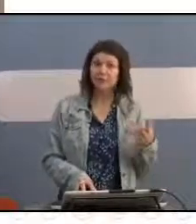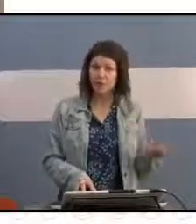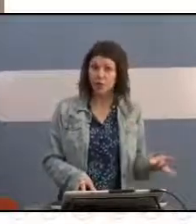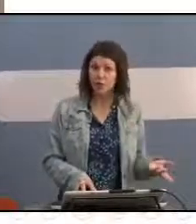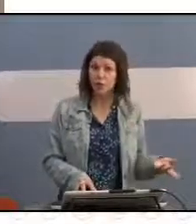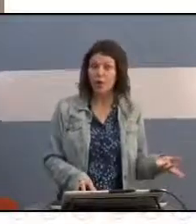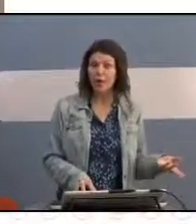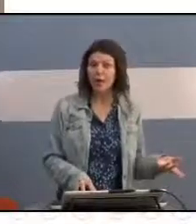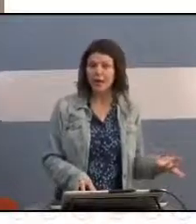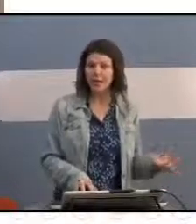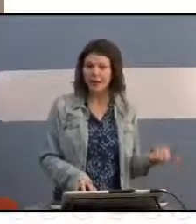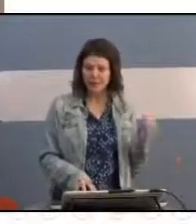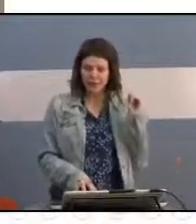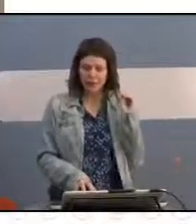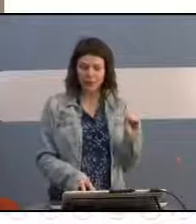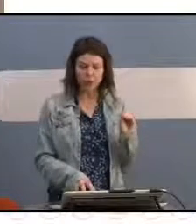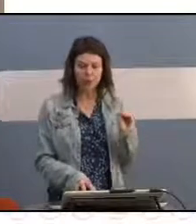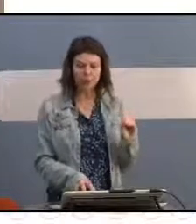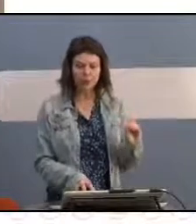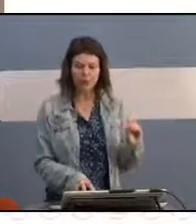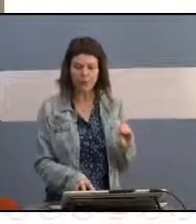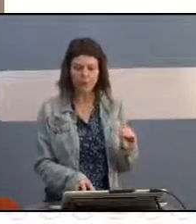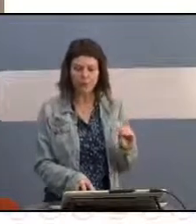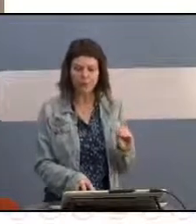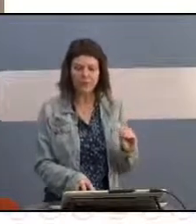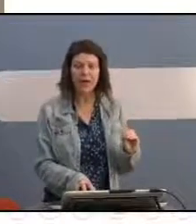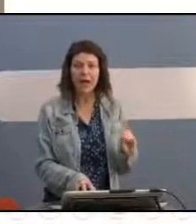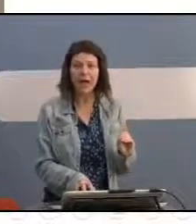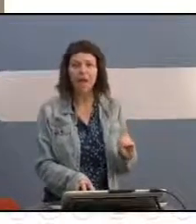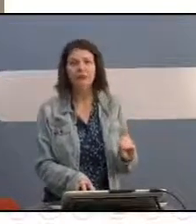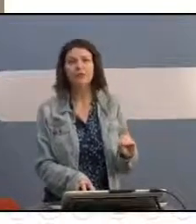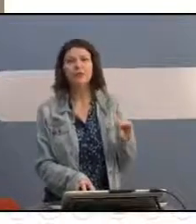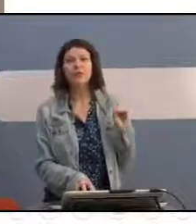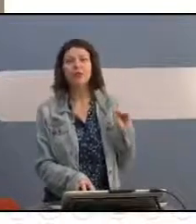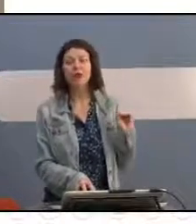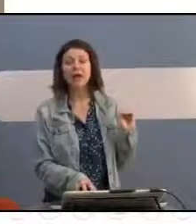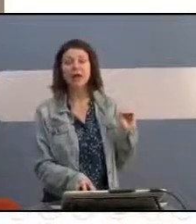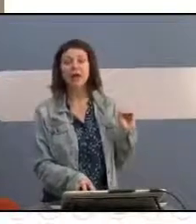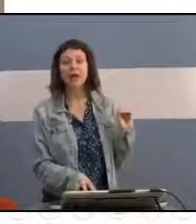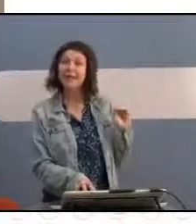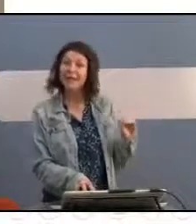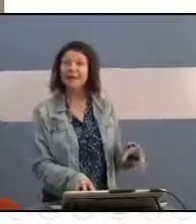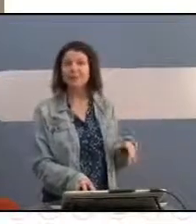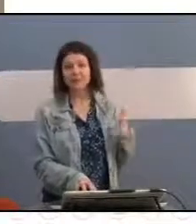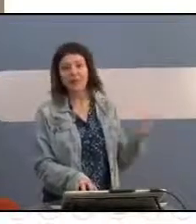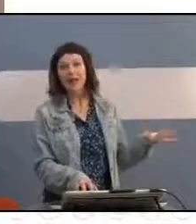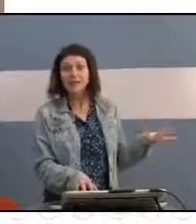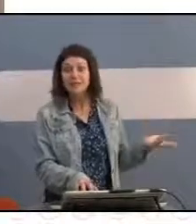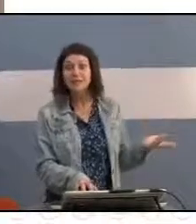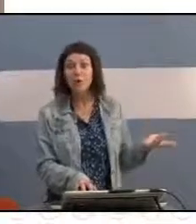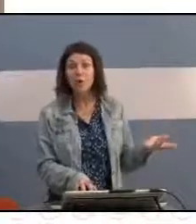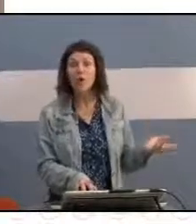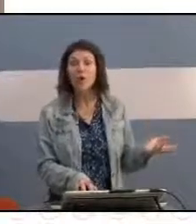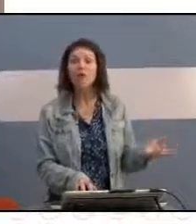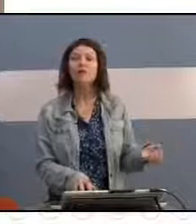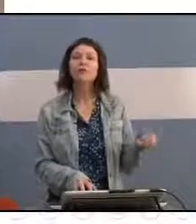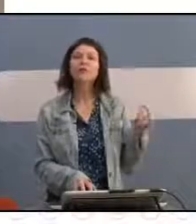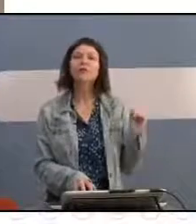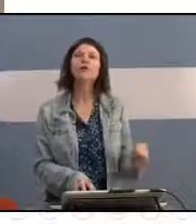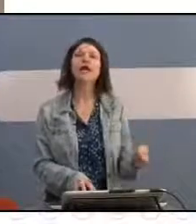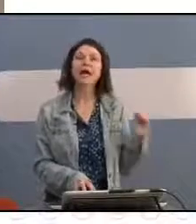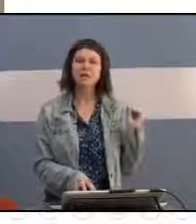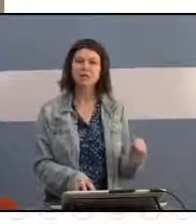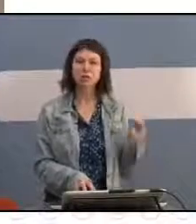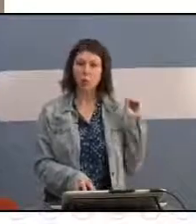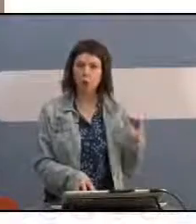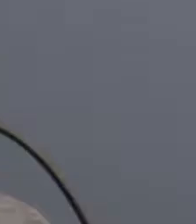רק תסתכלו, אנחנו רואים ממש בקצרה, ומי שמכיר, אז בכלל תזכרו,